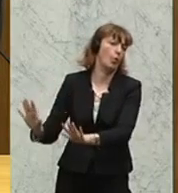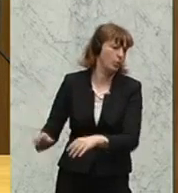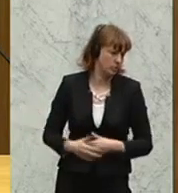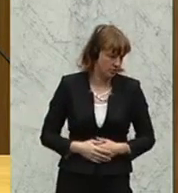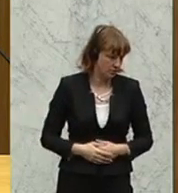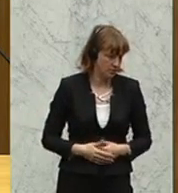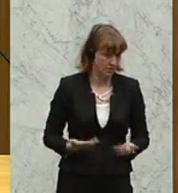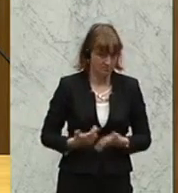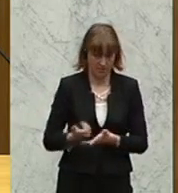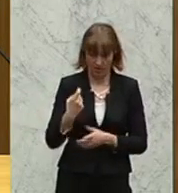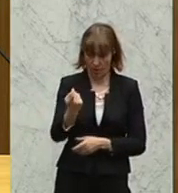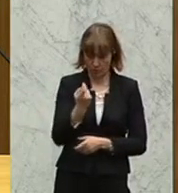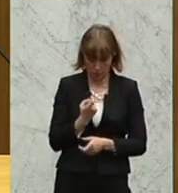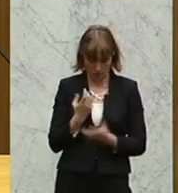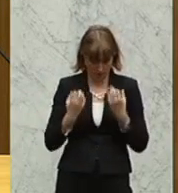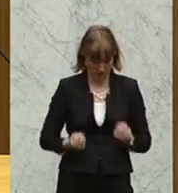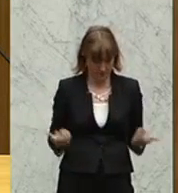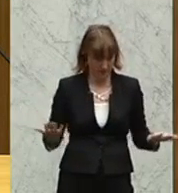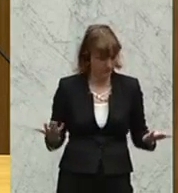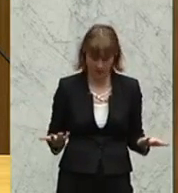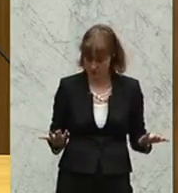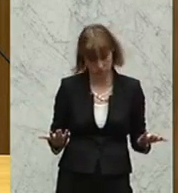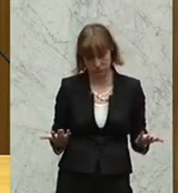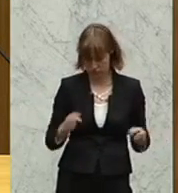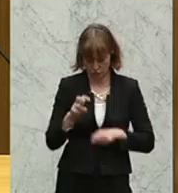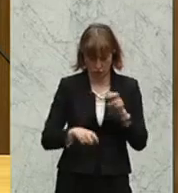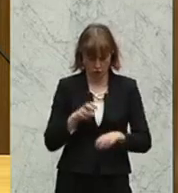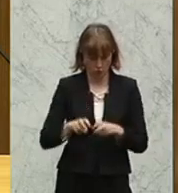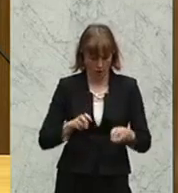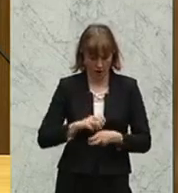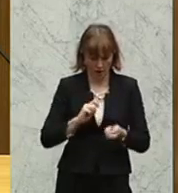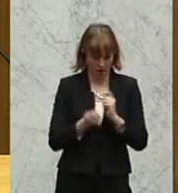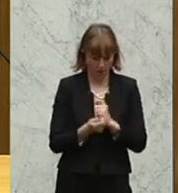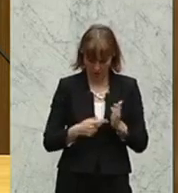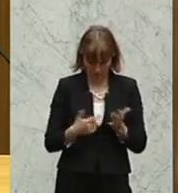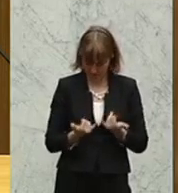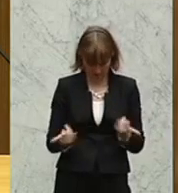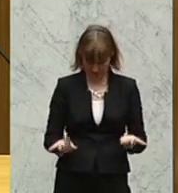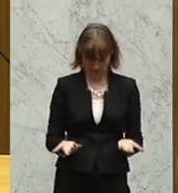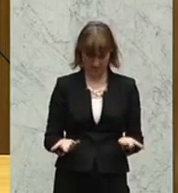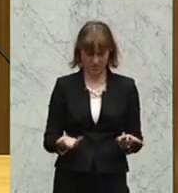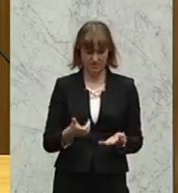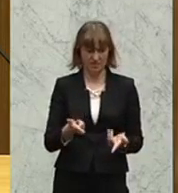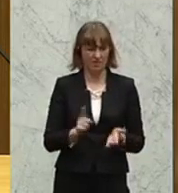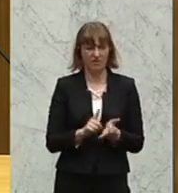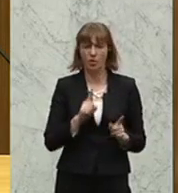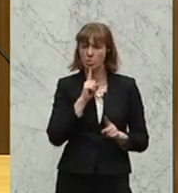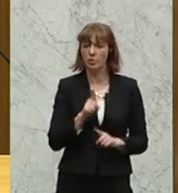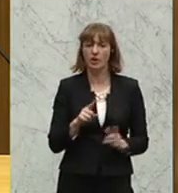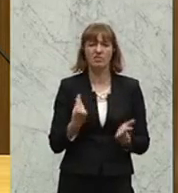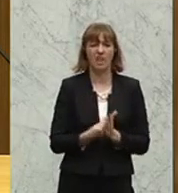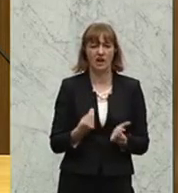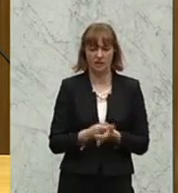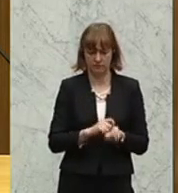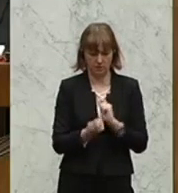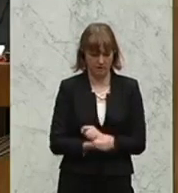die dieses Prinzip umsetzt, sagt vor allem die ÖVP, na, die Reichen, die tun wir nicht angreifen. Die